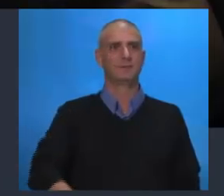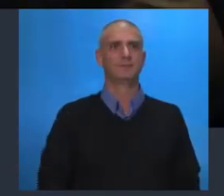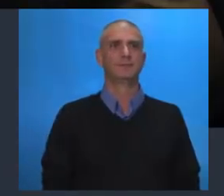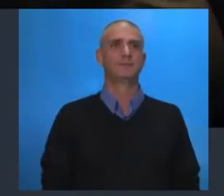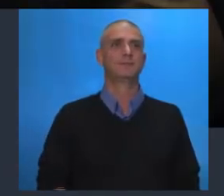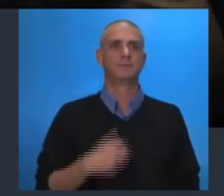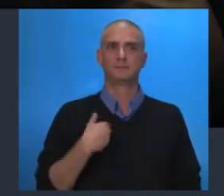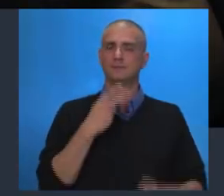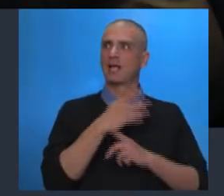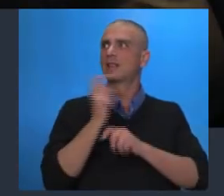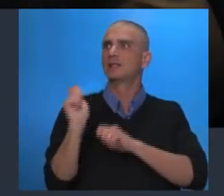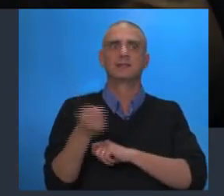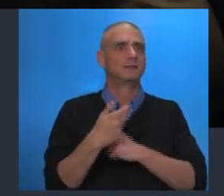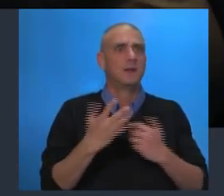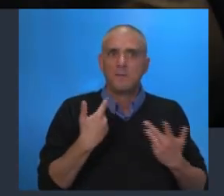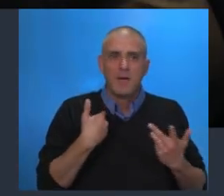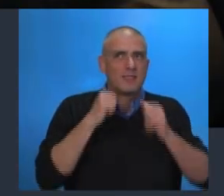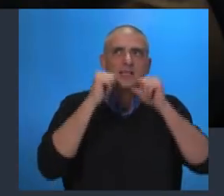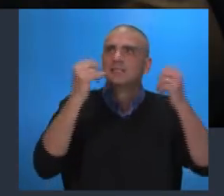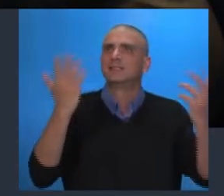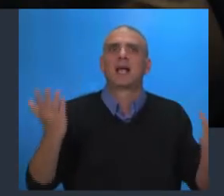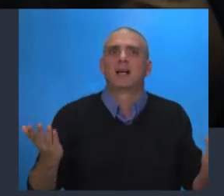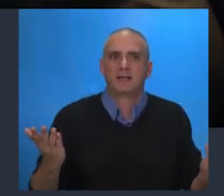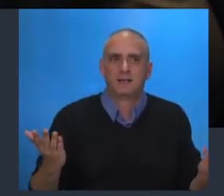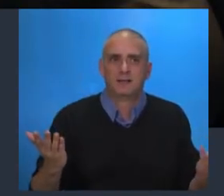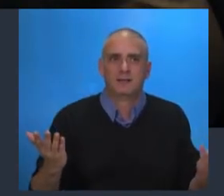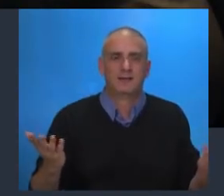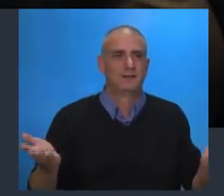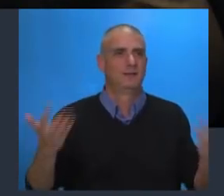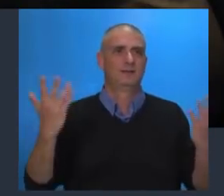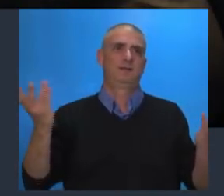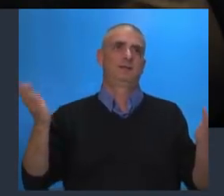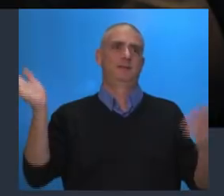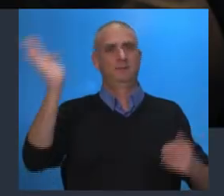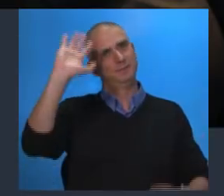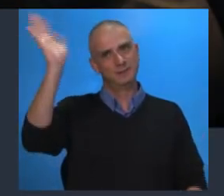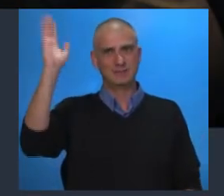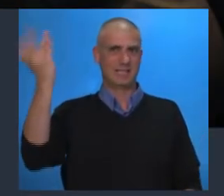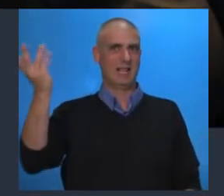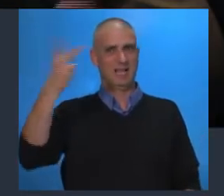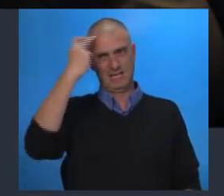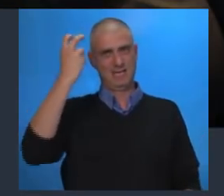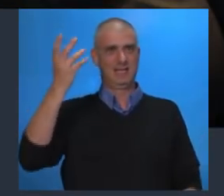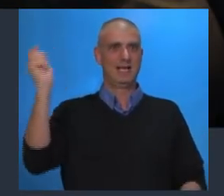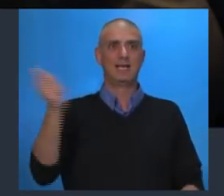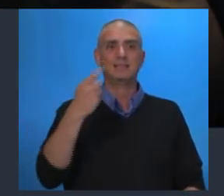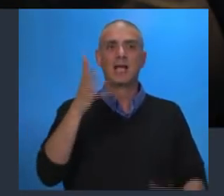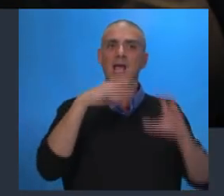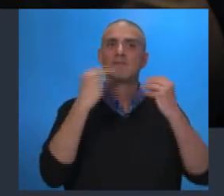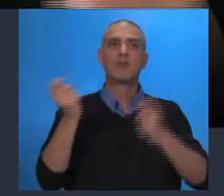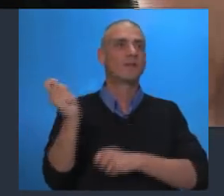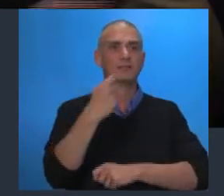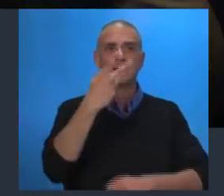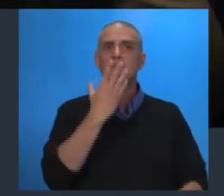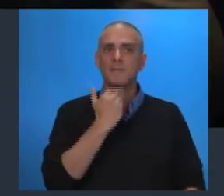להיכנס לקיסריה, מה אני הולכת לצעוק שם? הוא אומר לי, מסע אל חר, קיסריה. וערב טוב קיסריה